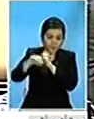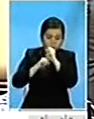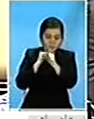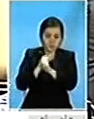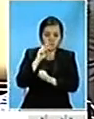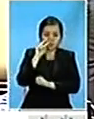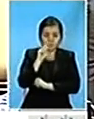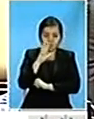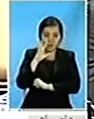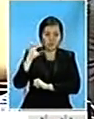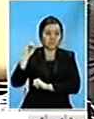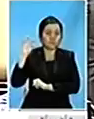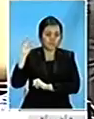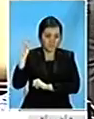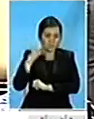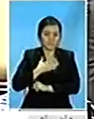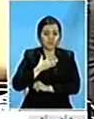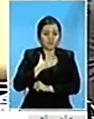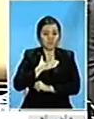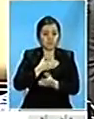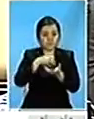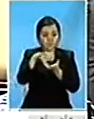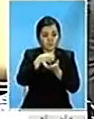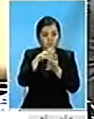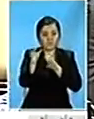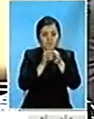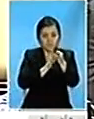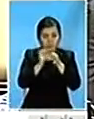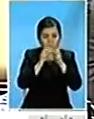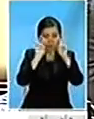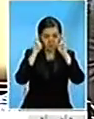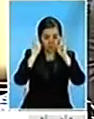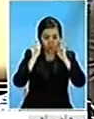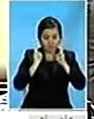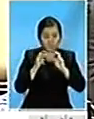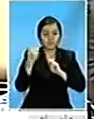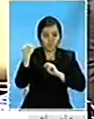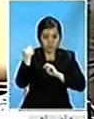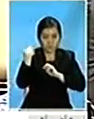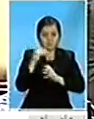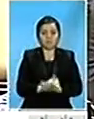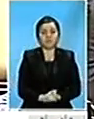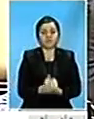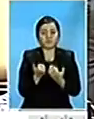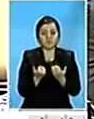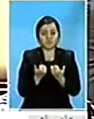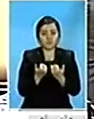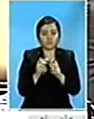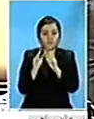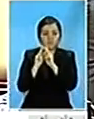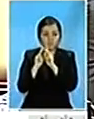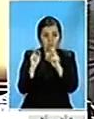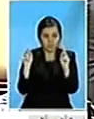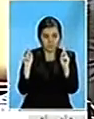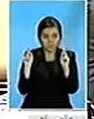ะครับผมจะขออนุญาตได้กราบเรียนชี้แจงบางประเด็นซึ่ง ท่านกรรมการ